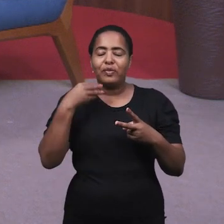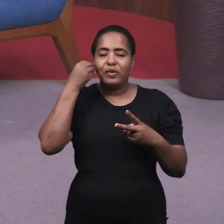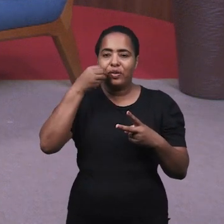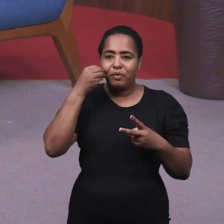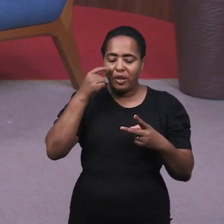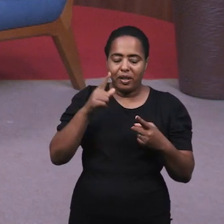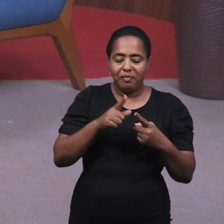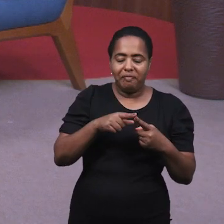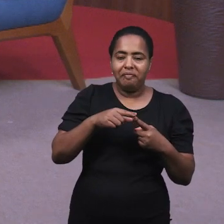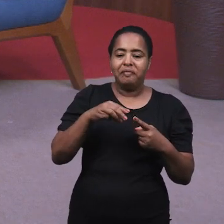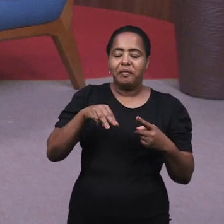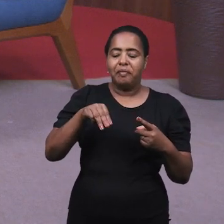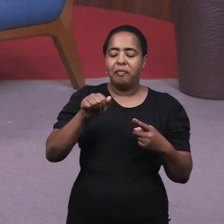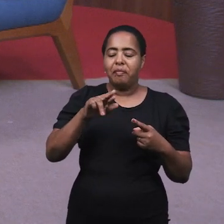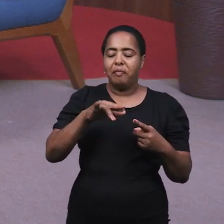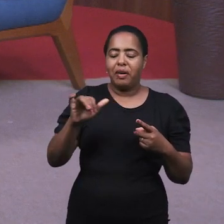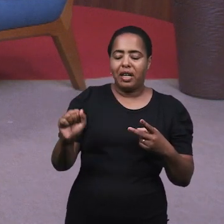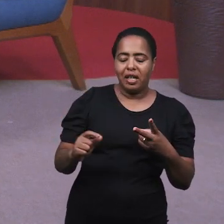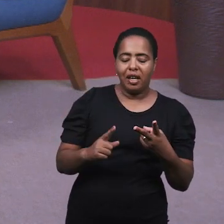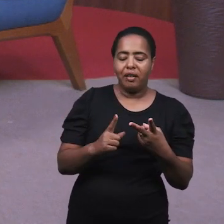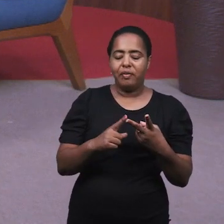chemin d'Emmaüs.